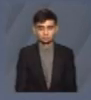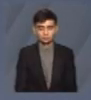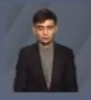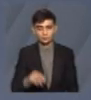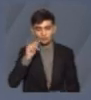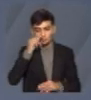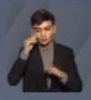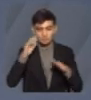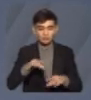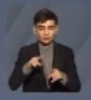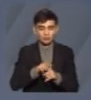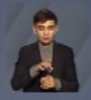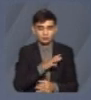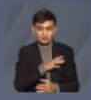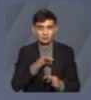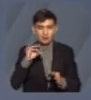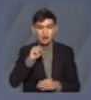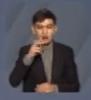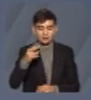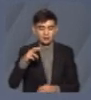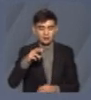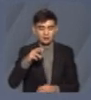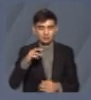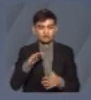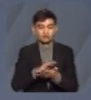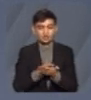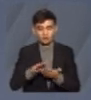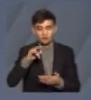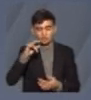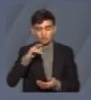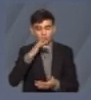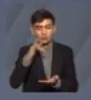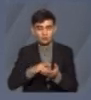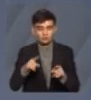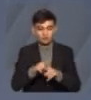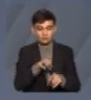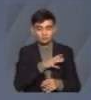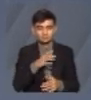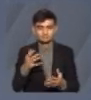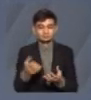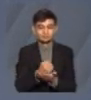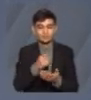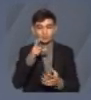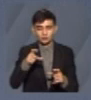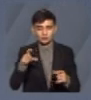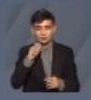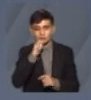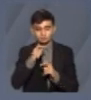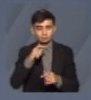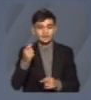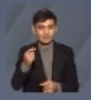В Шымкенте подвели итоги акции «Таза-Кала». Победителям конкурса в 4 номинациях вручили дипломы и денежные